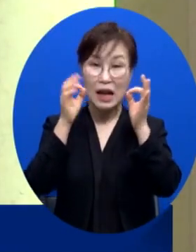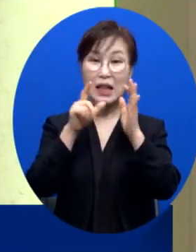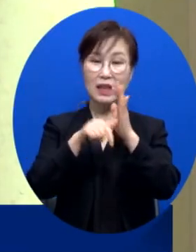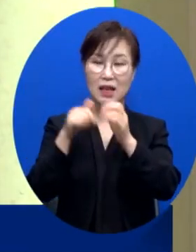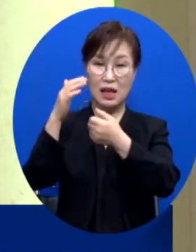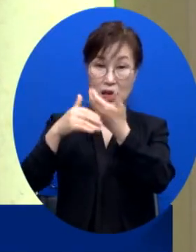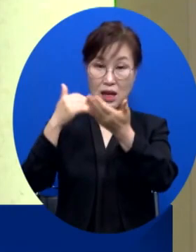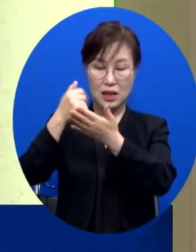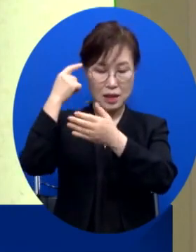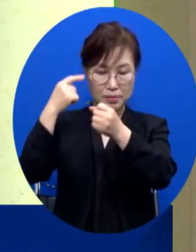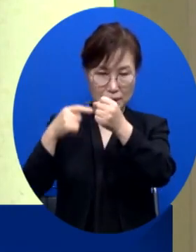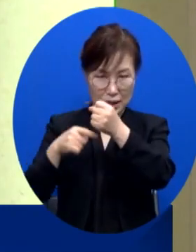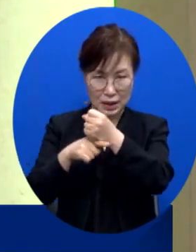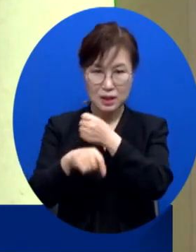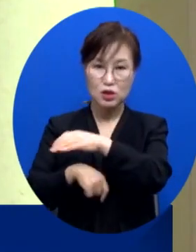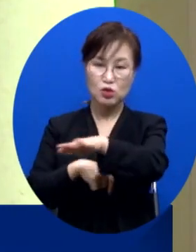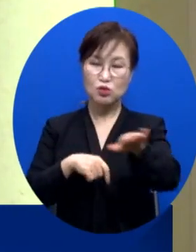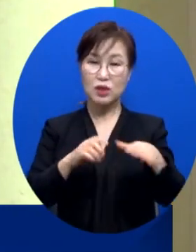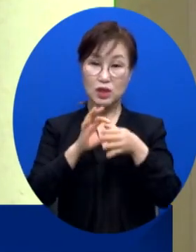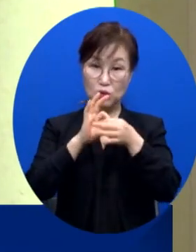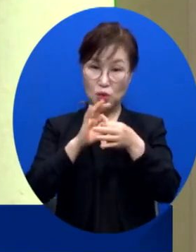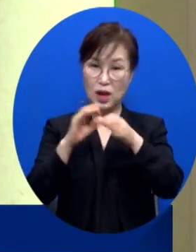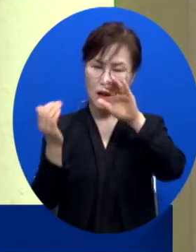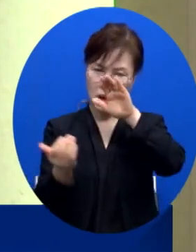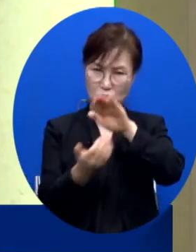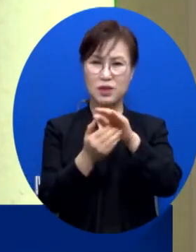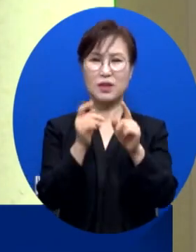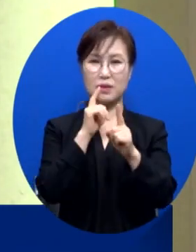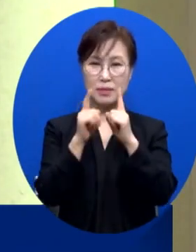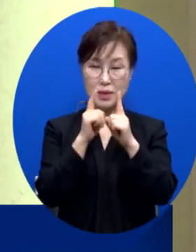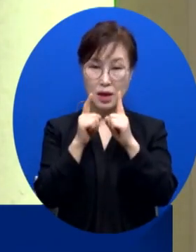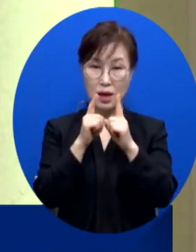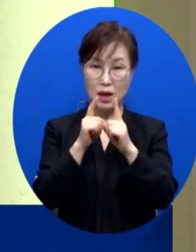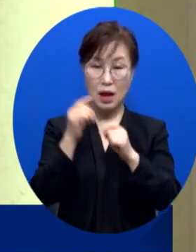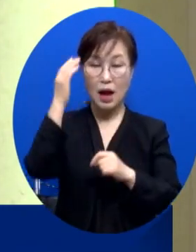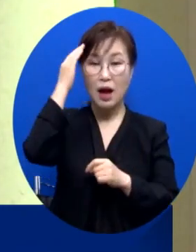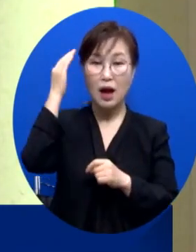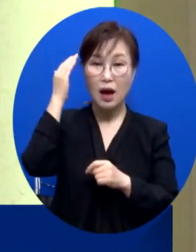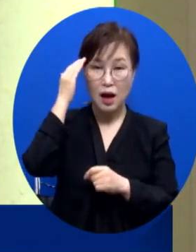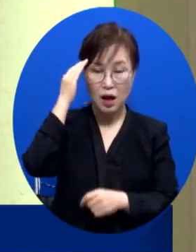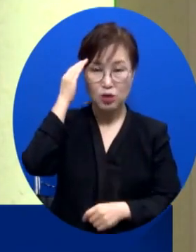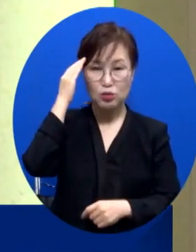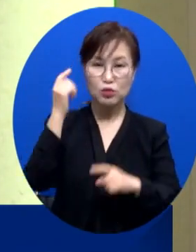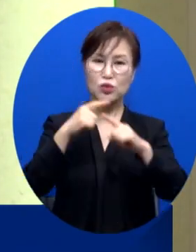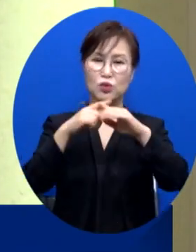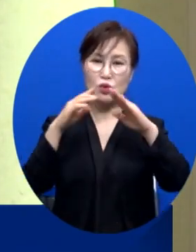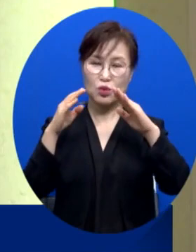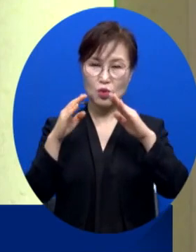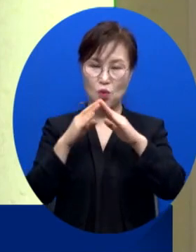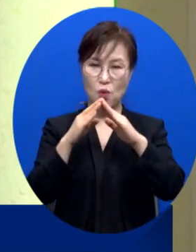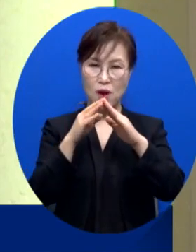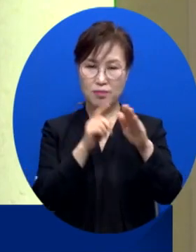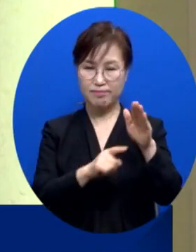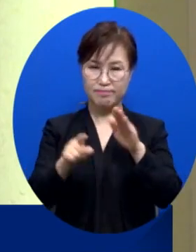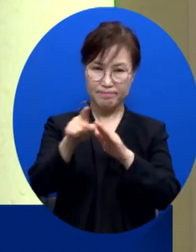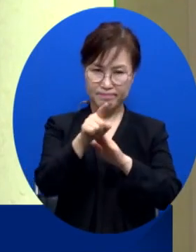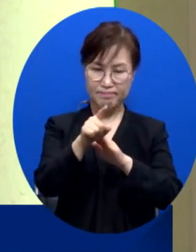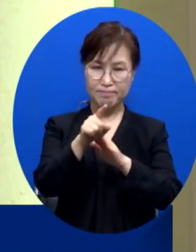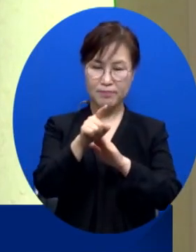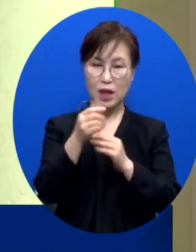뜻을 우리들을 통해서 이루어진다는 말입니다. 우리나라의 한국교회 우뚝 서는